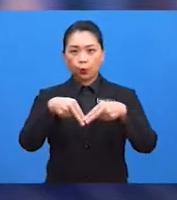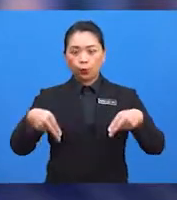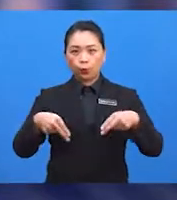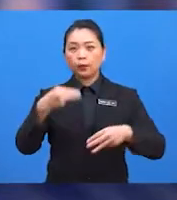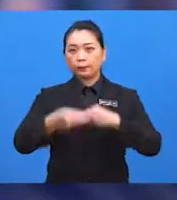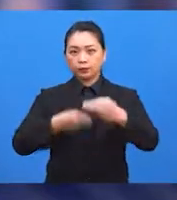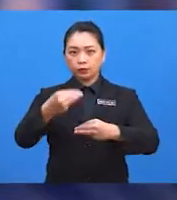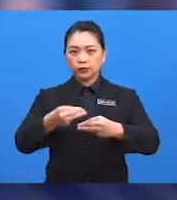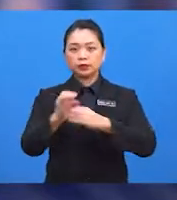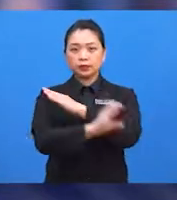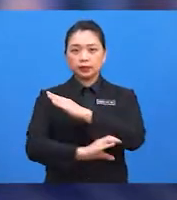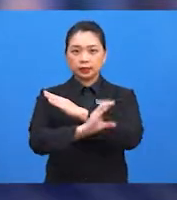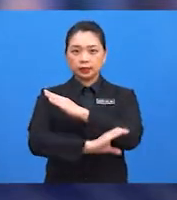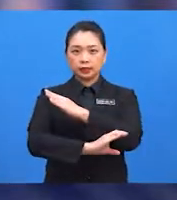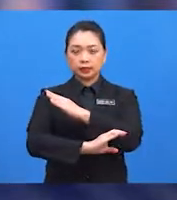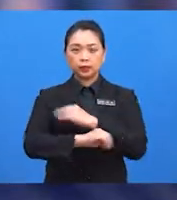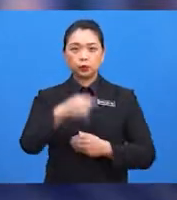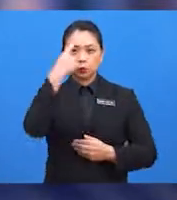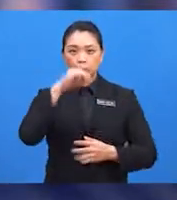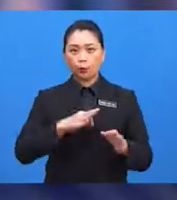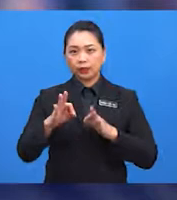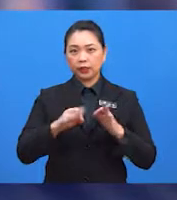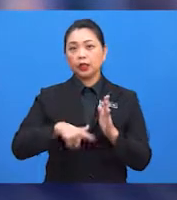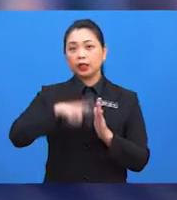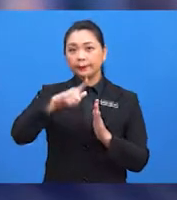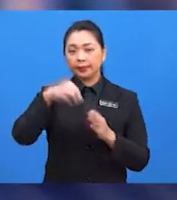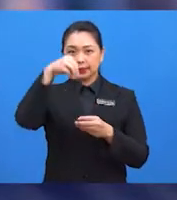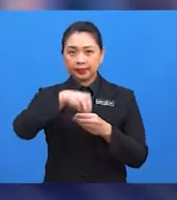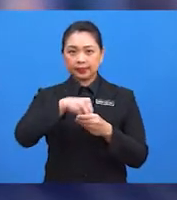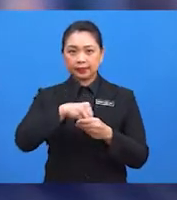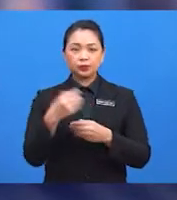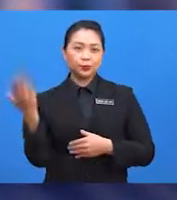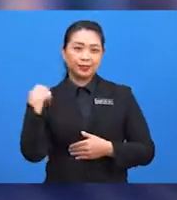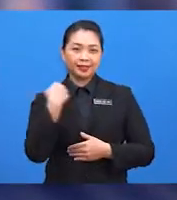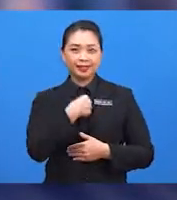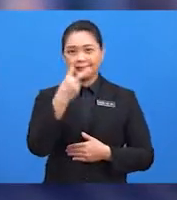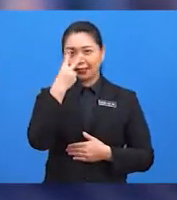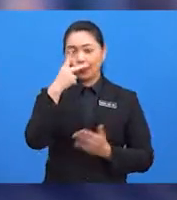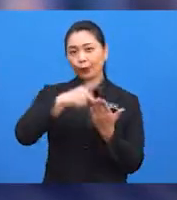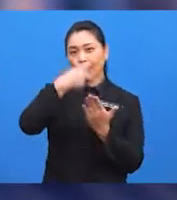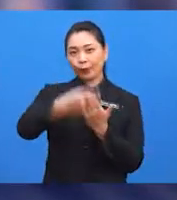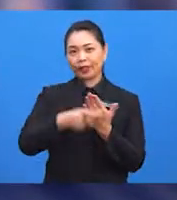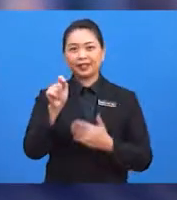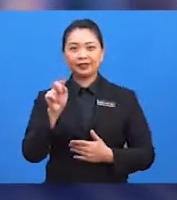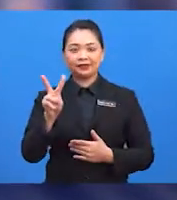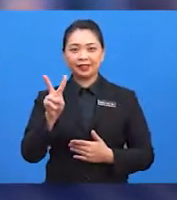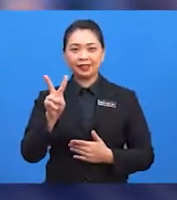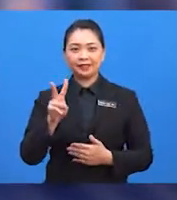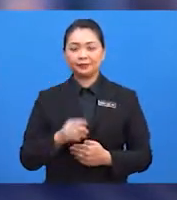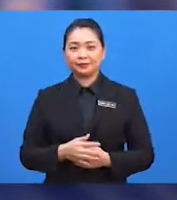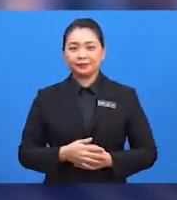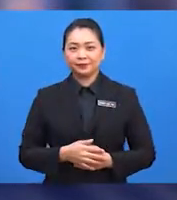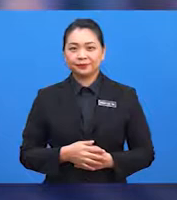negara. Untuk penerangan yang lebih mendalam, jom kita tonton satu program TV yang bertajuk Sempang Santai